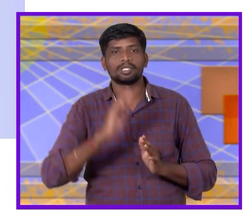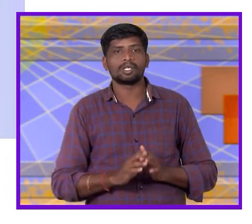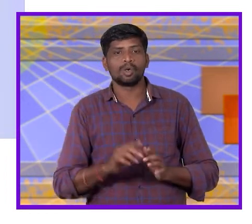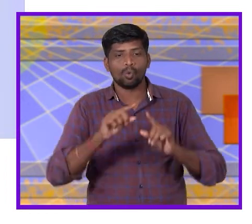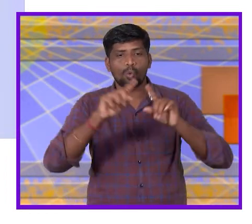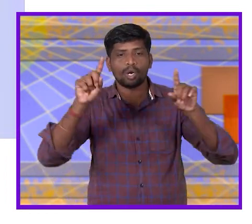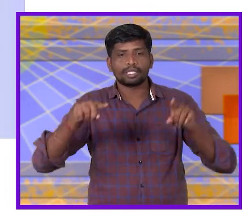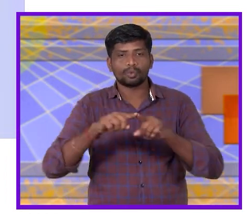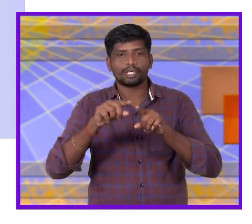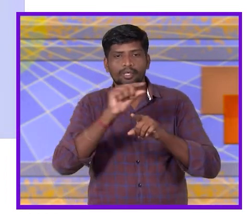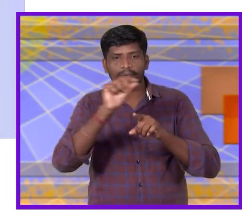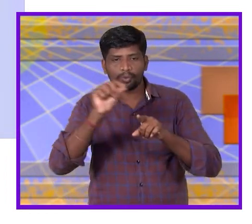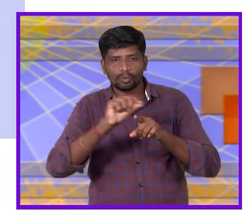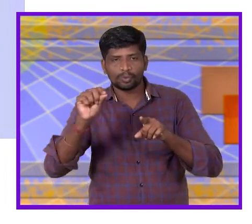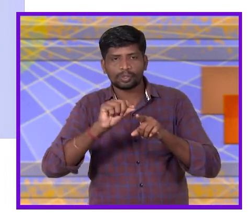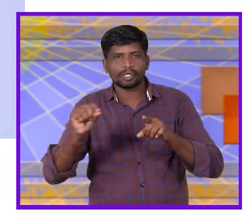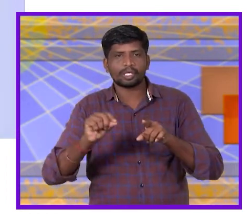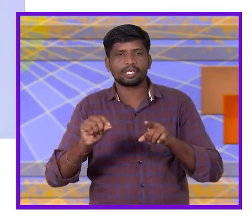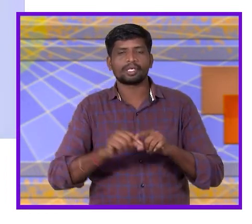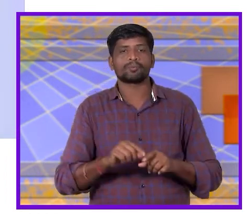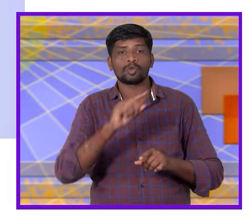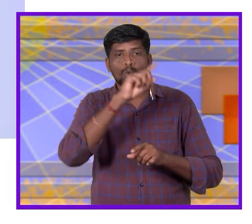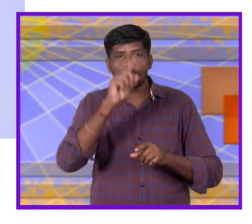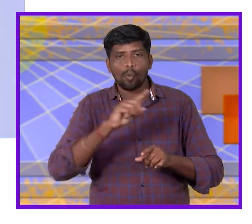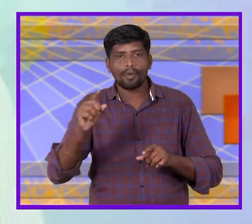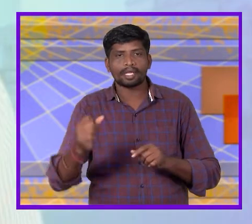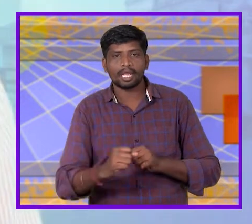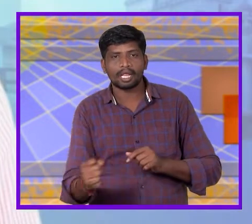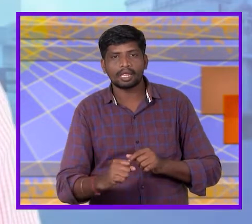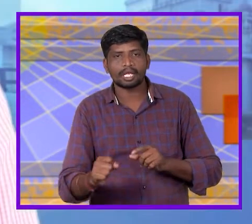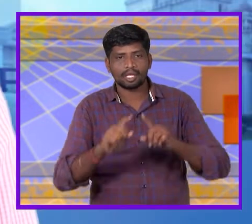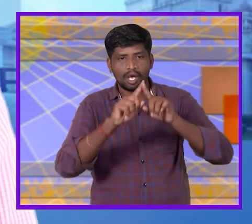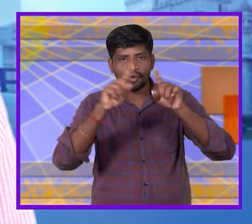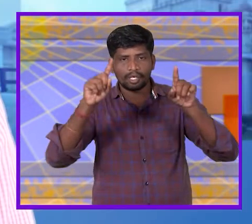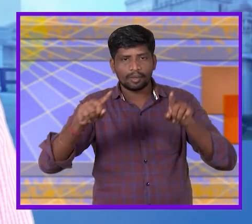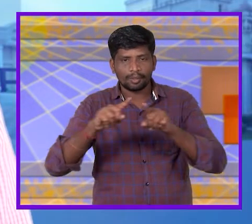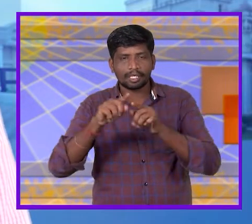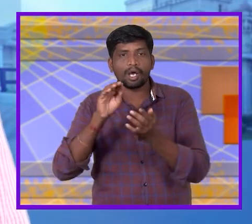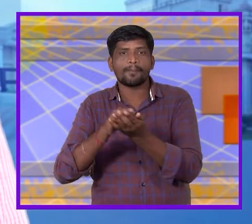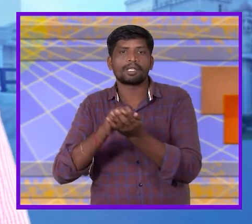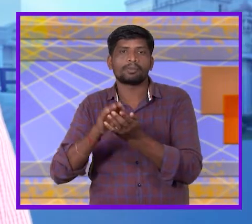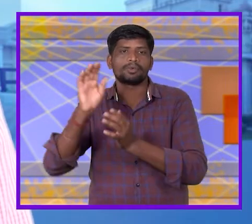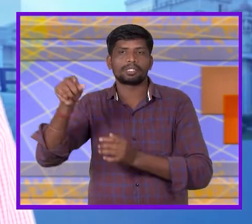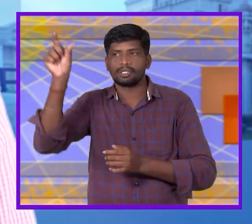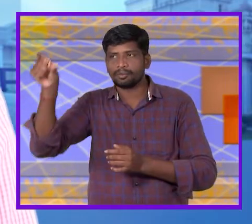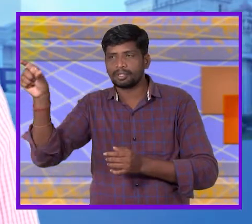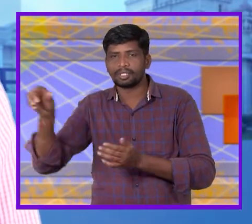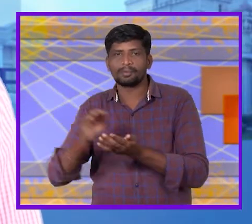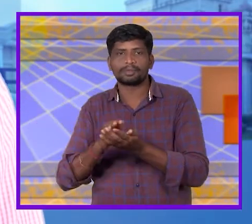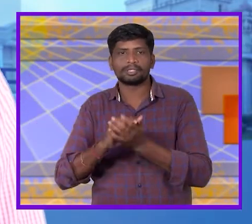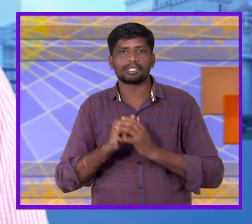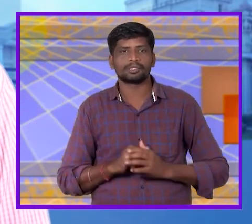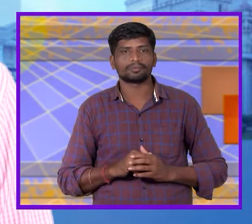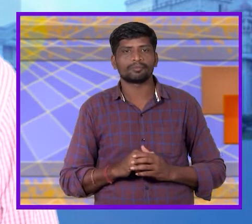2128 ஓலை சுவடிகள் நம்முடைய ஊவேசா நூலகத்திலே பேணி பாதுகாக்கப்பட்டு வருகிறது. அடுத்து நம்ம பார்க்க